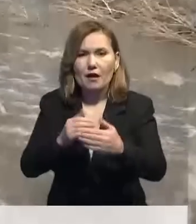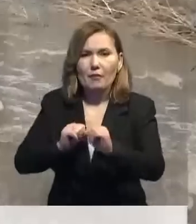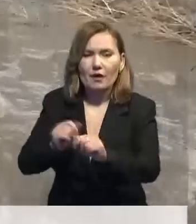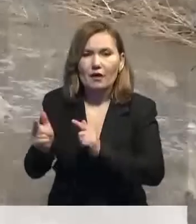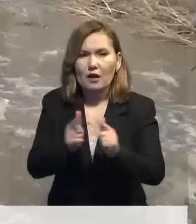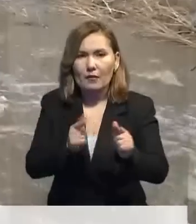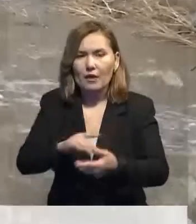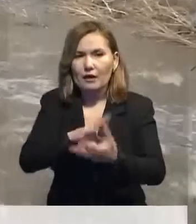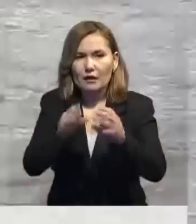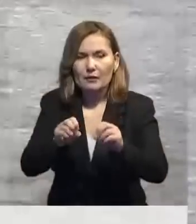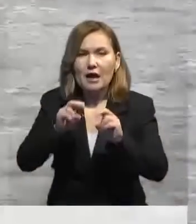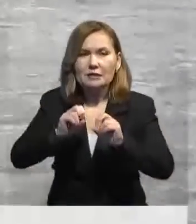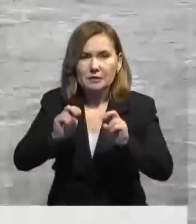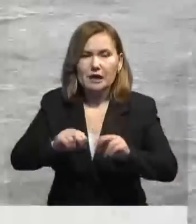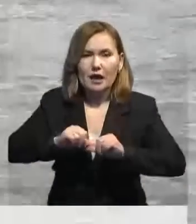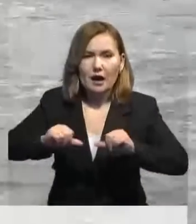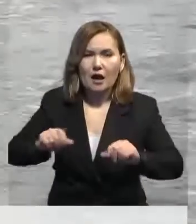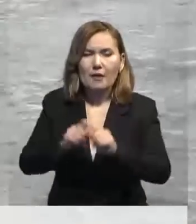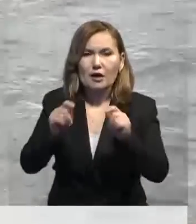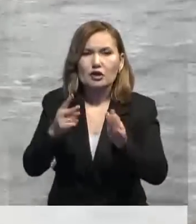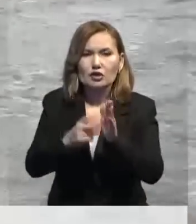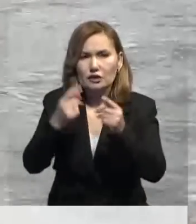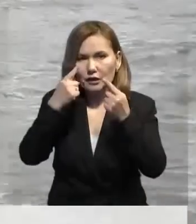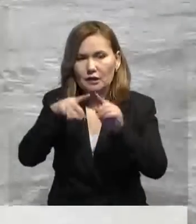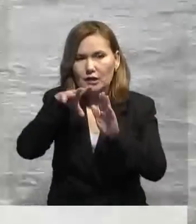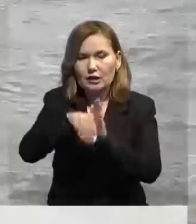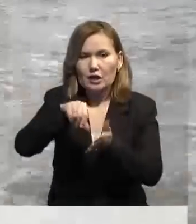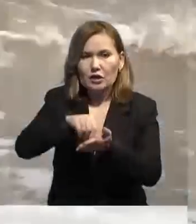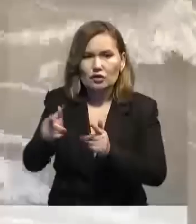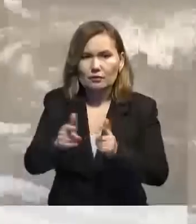барлық өңірде арнайы комиссия құрылып, 700 техника жұмылдырылды.